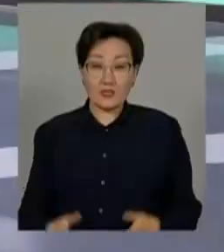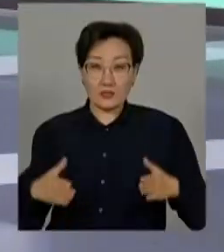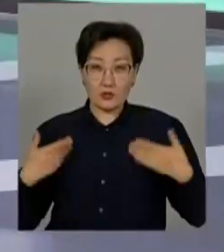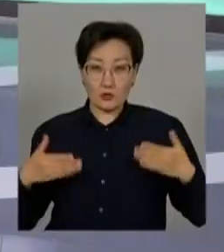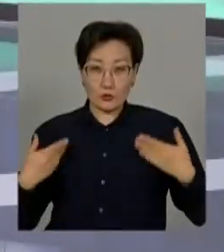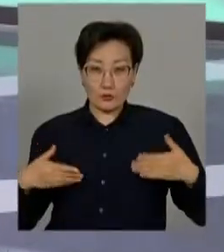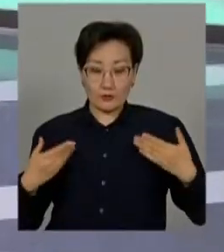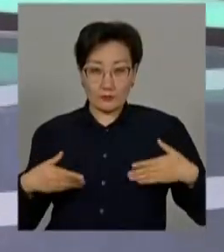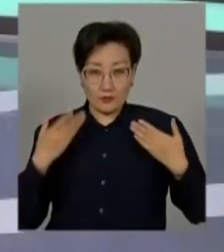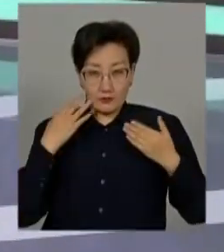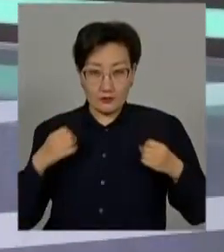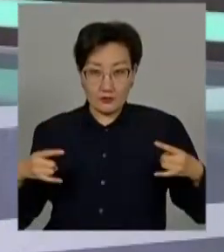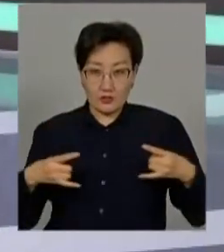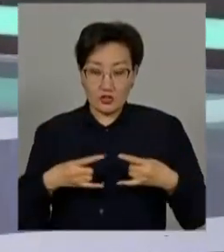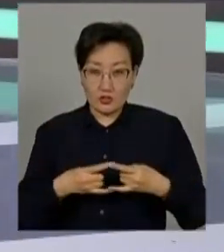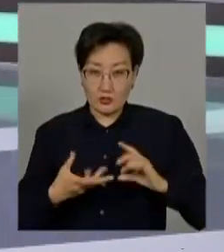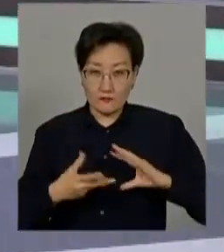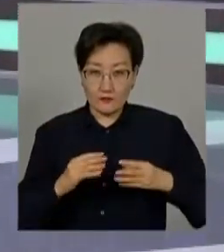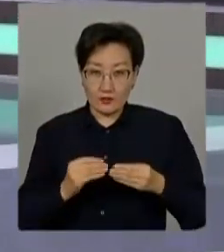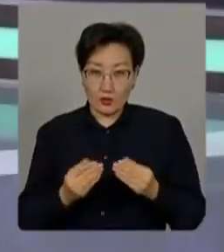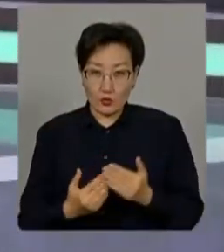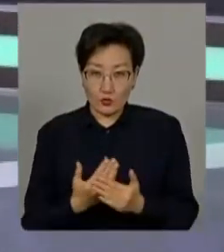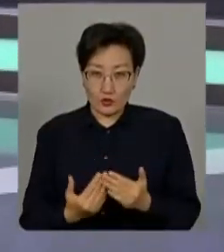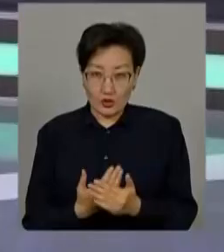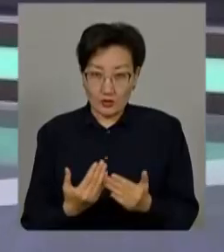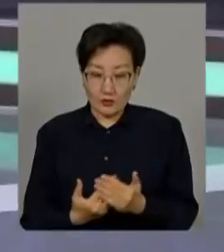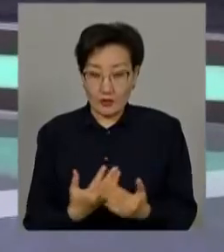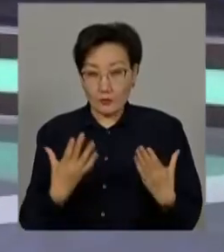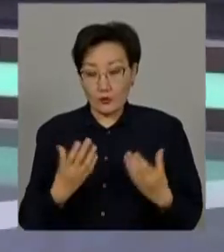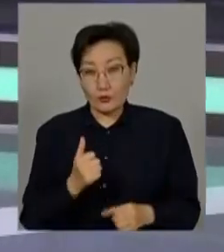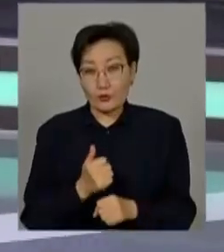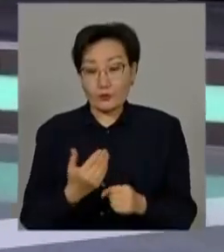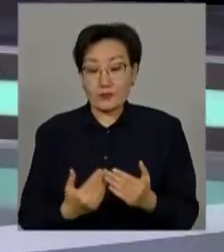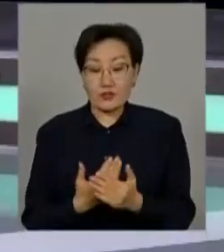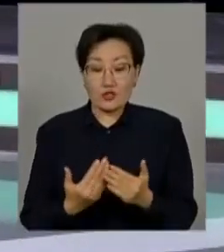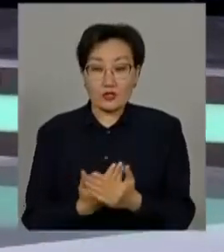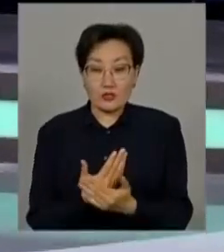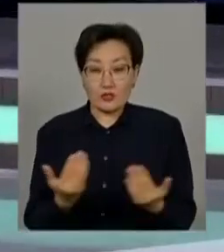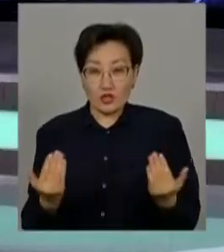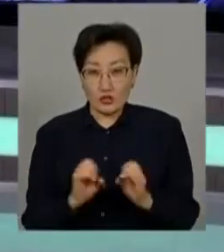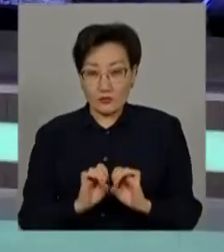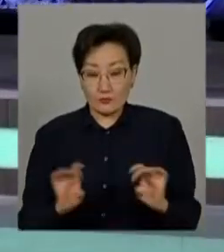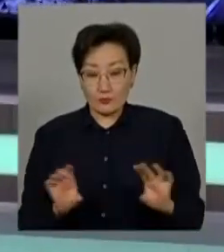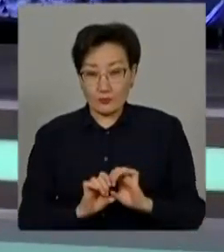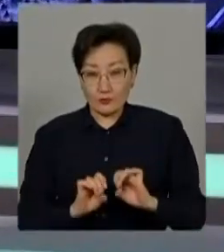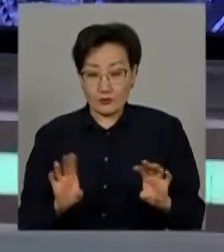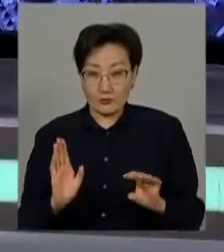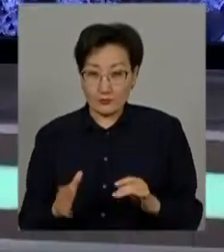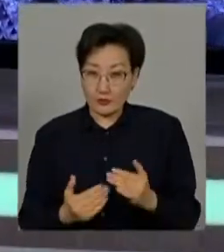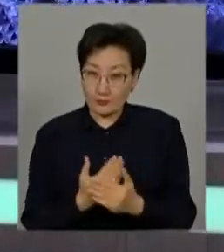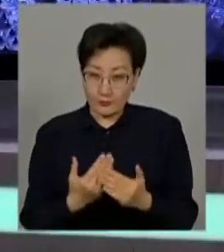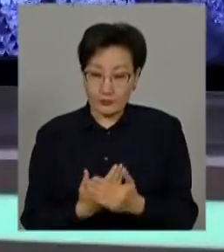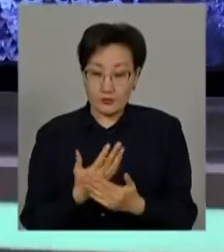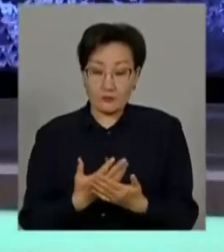армысыздар, қадырлы көрермен, Алматы телеарнасының тікелей эфирінде қорытынды жаңалықтар. Студияда мен аяулым көлжігіт және әріптесім Бұлбұл